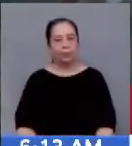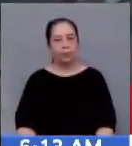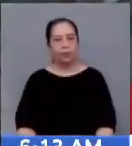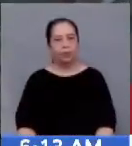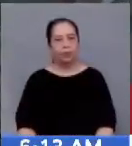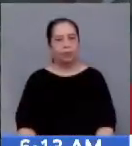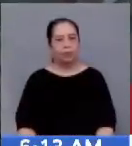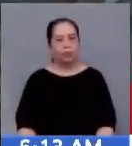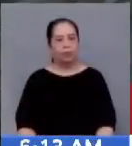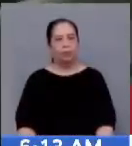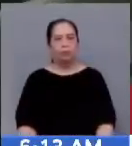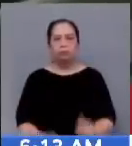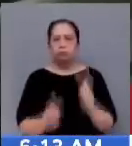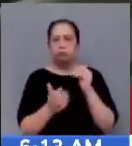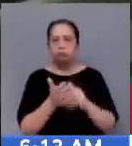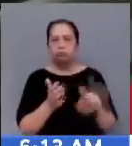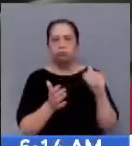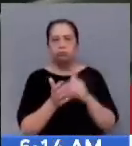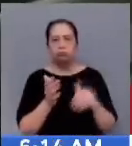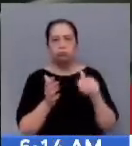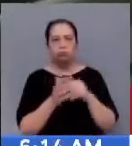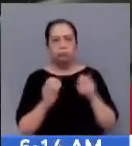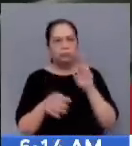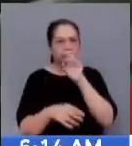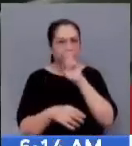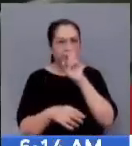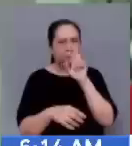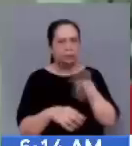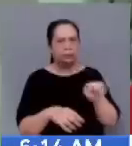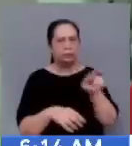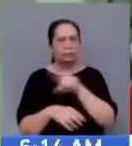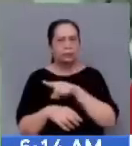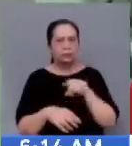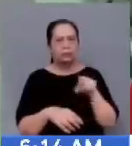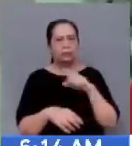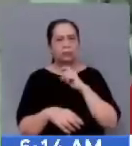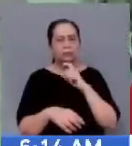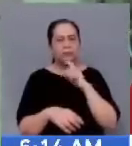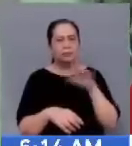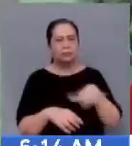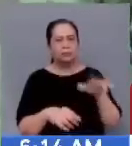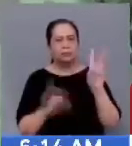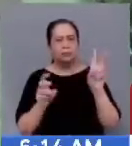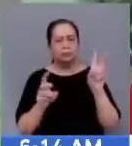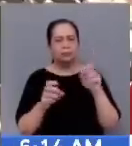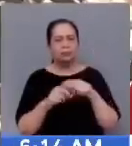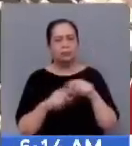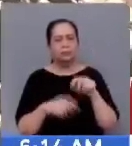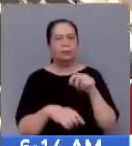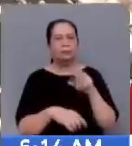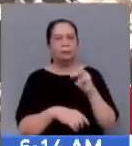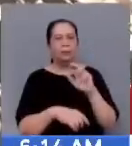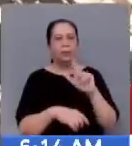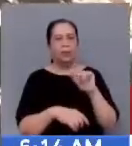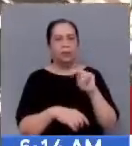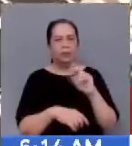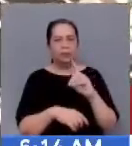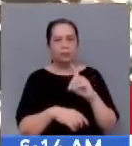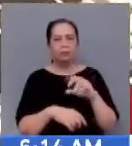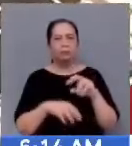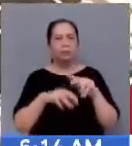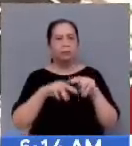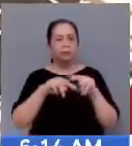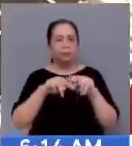Napapadalas na raw ang paglipanan ng mga daga sa bentahan ng bakal na ito sa Barangay Salay, Mangaldan, Pangasinan. Bagamat maingat ang